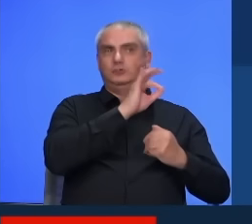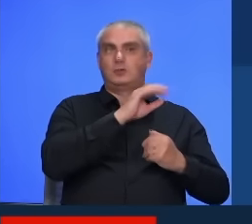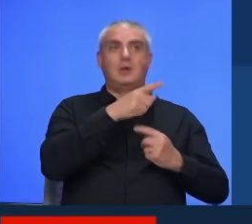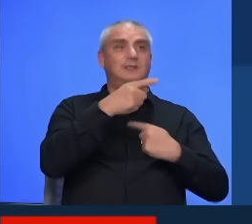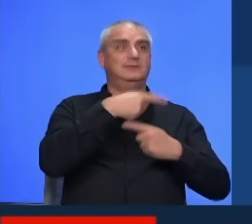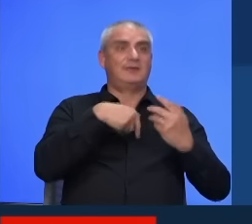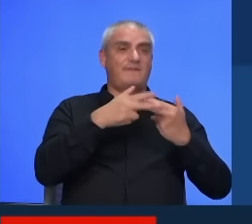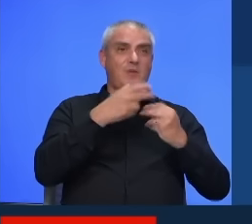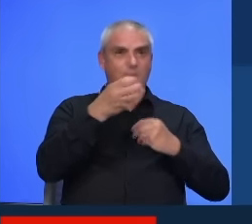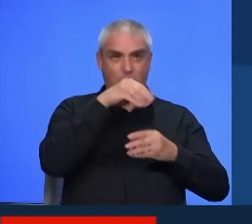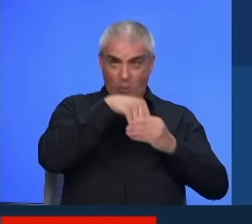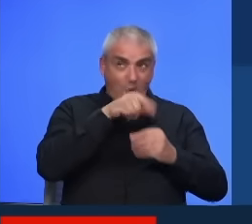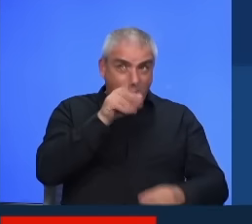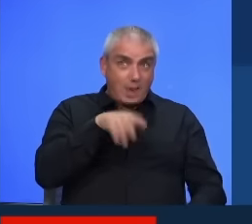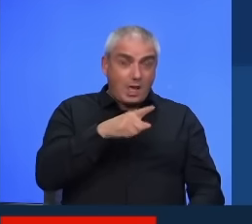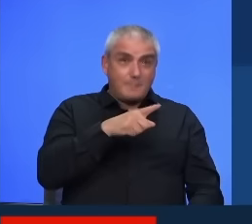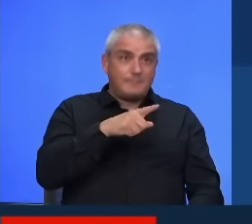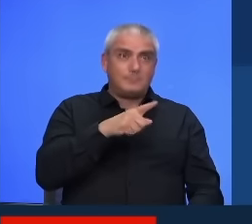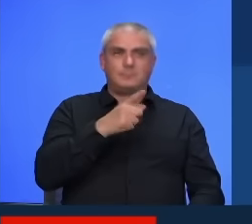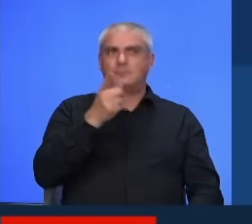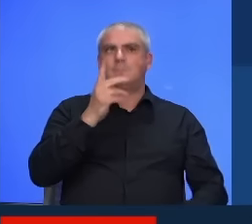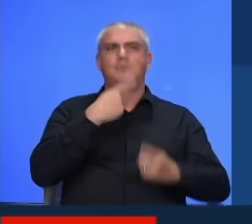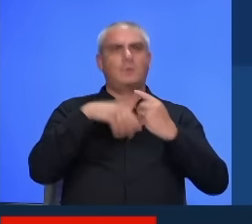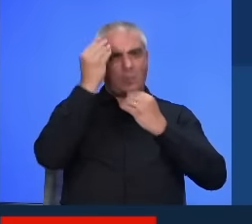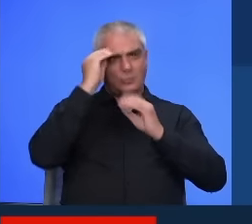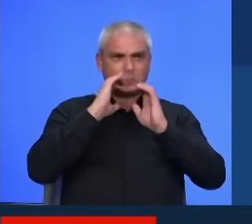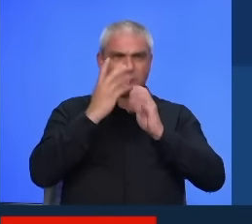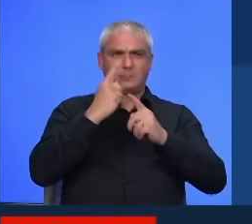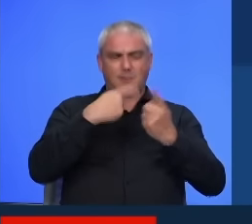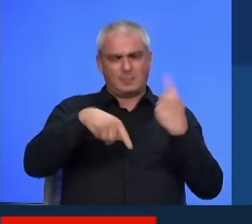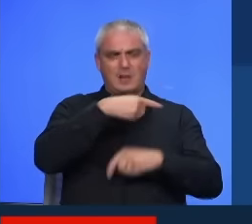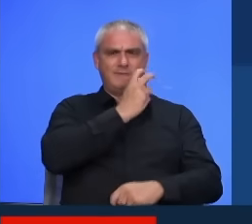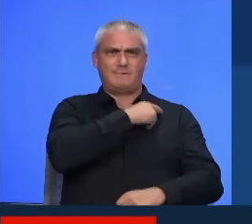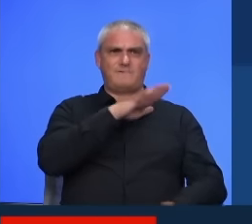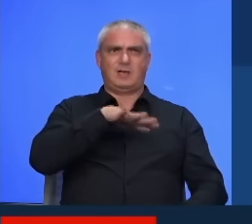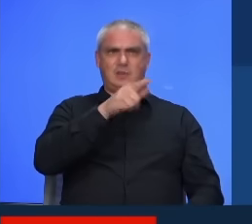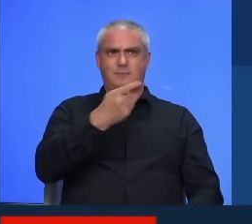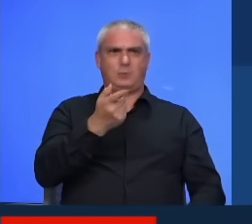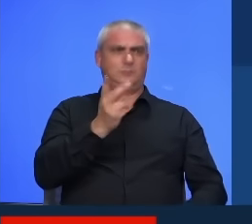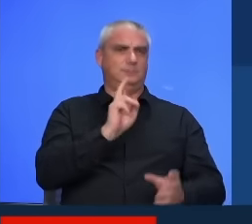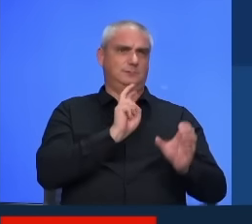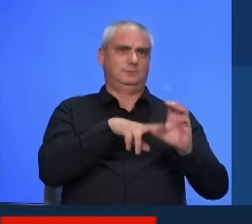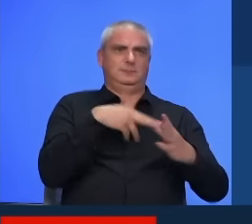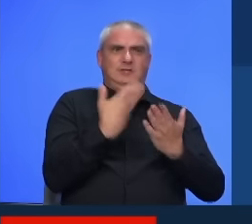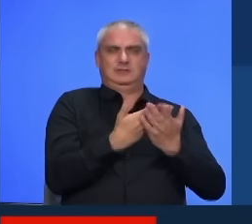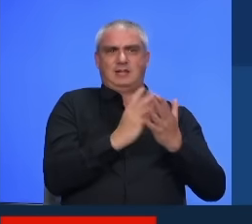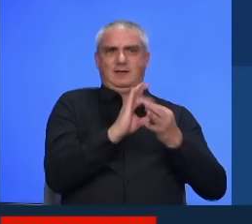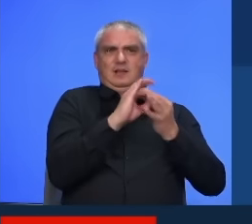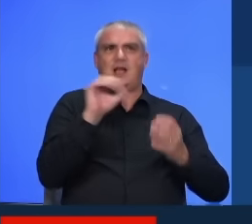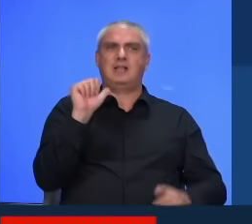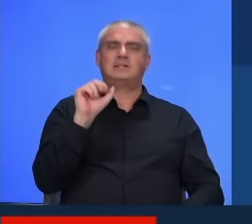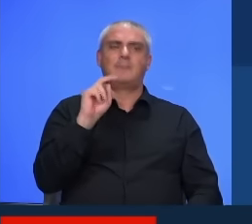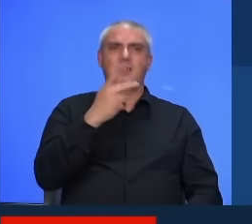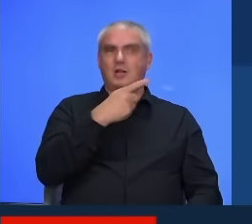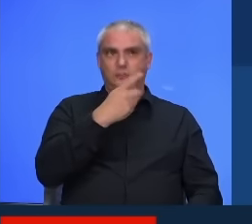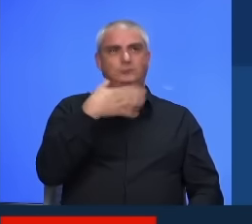של המינויים כולל גם אותו? במקום הודעות לתקשורת, פשוט תחליף מפקד מחוז, מצטרף להצעה המקורה ולזר בן הראש,